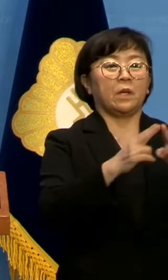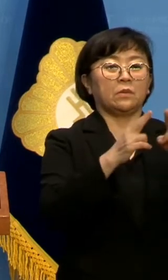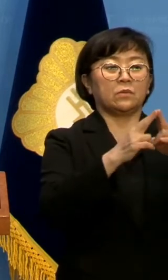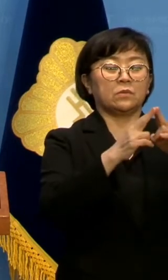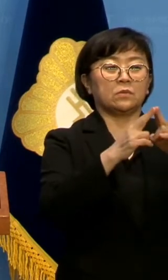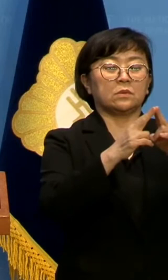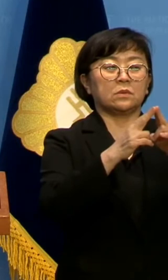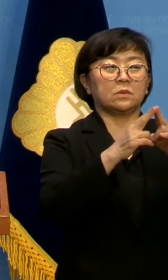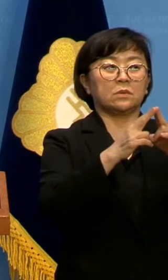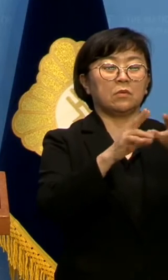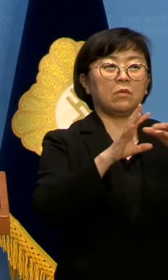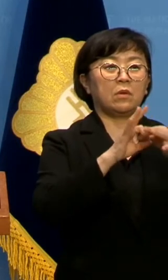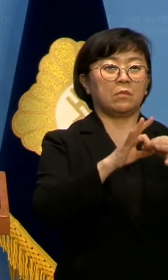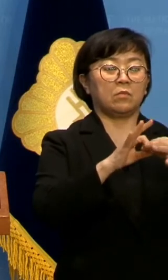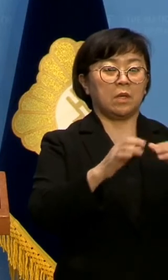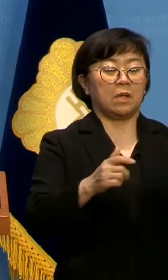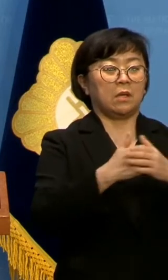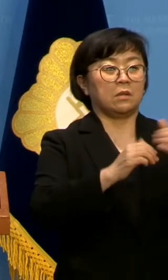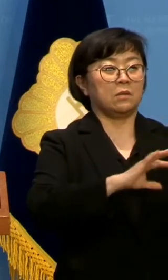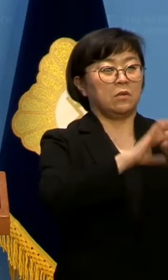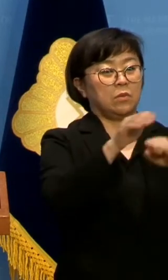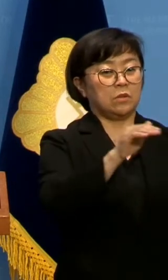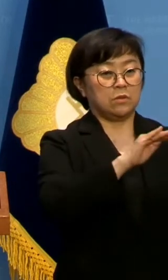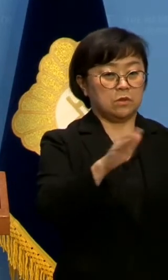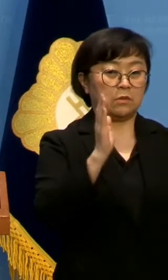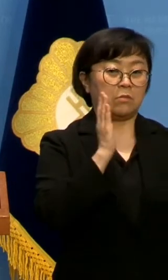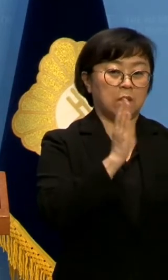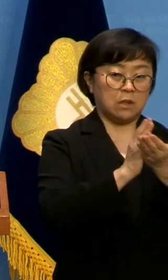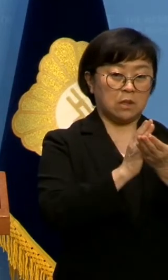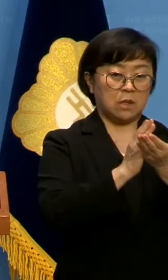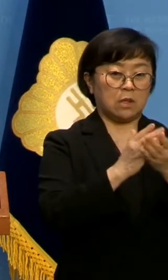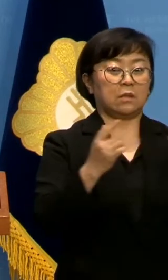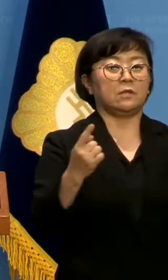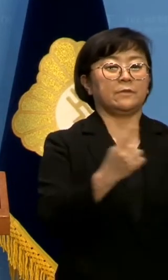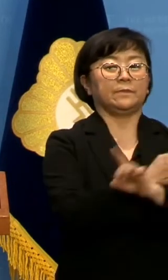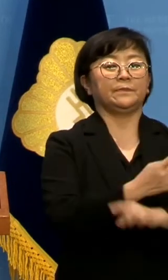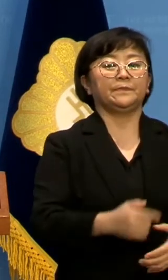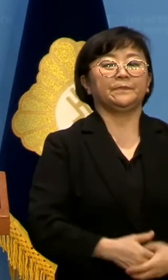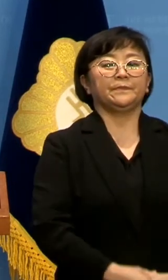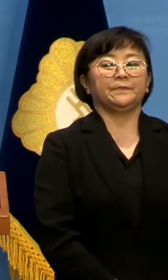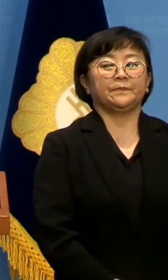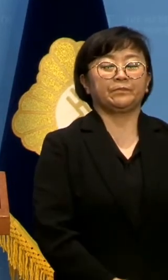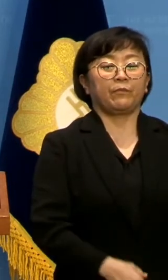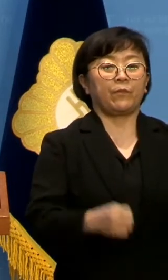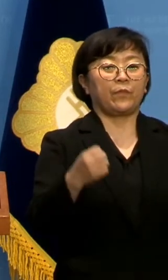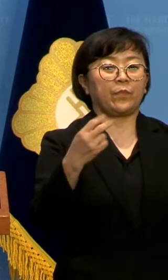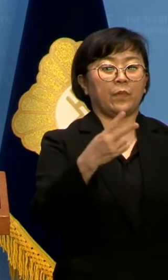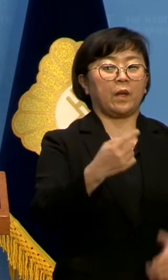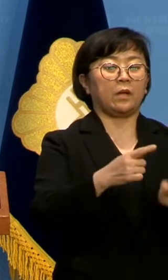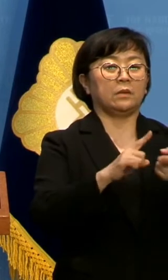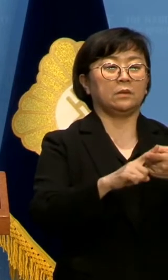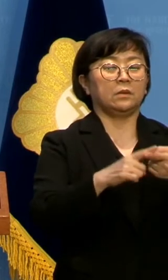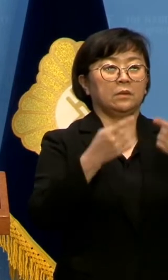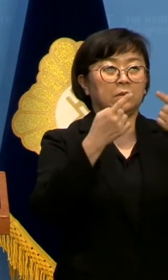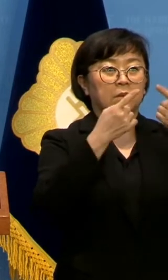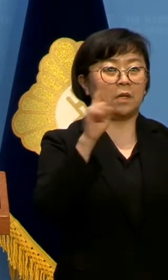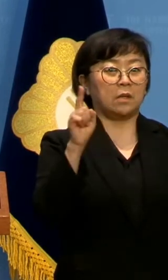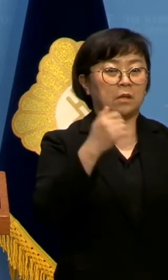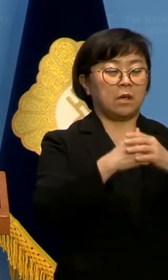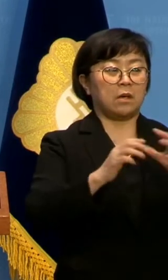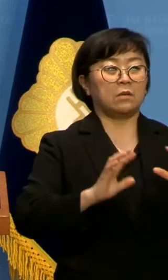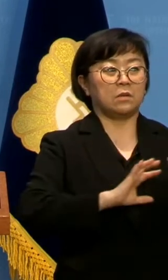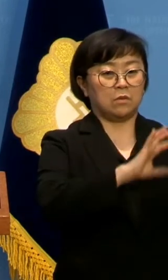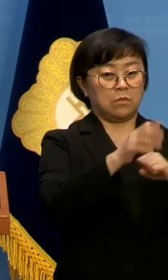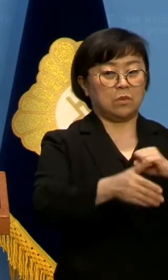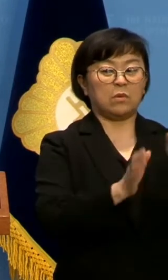대한 규제를 글로벌 스탠다드에 걸맞게 과감히 개선하겠습니다. 또한 유수의 대학과 글로벌 기업이